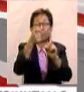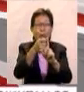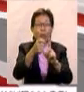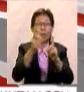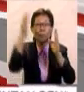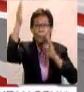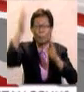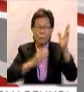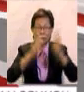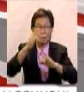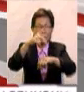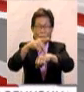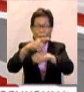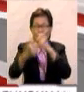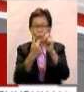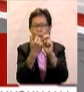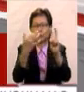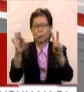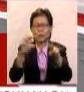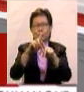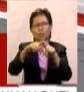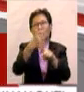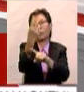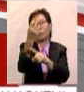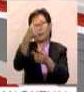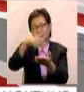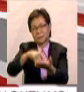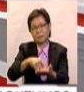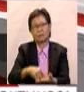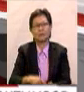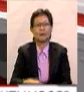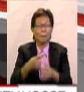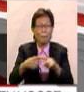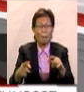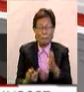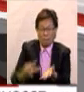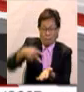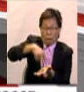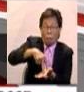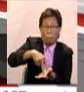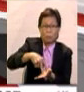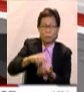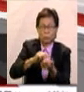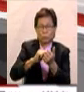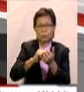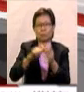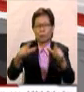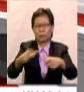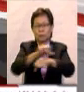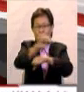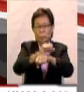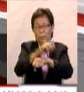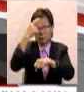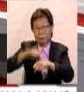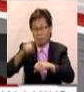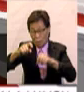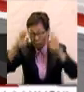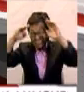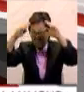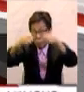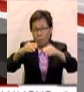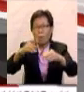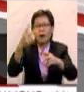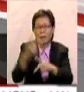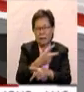emas di sukan C Filipina 2019 Disember ini. Namun kebangkitan pasukan Singapura dan Thailand harus diberi perhatian